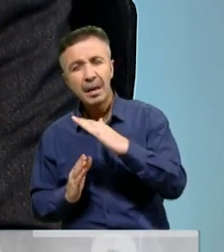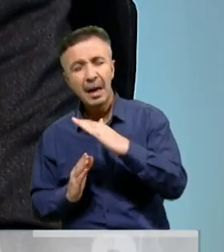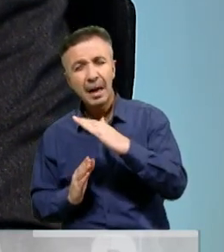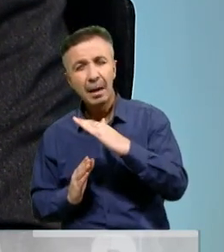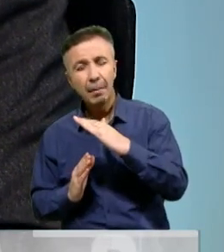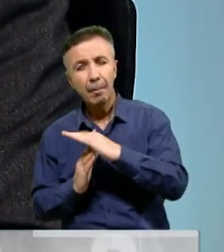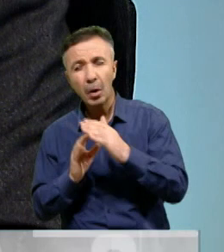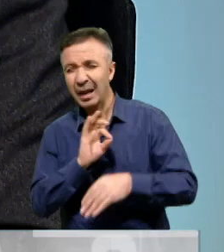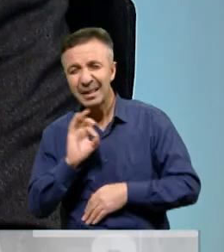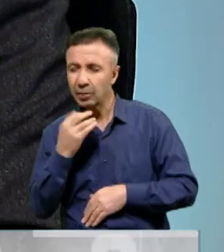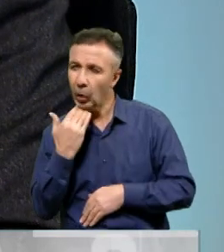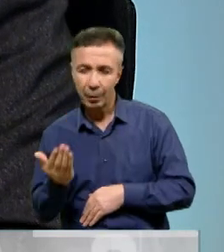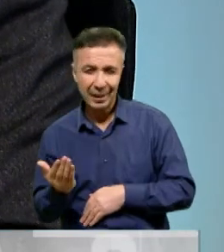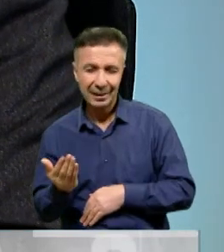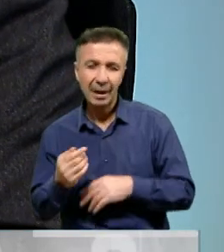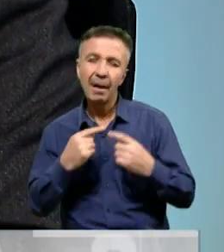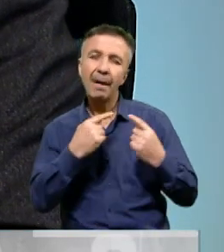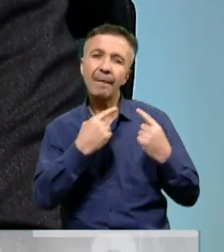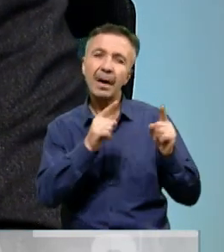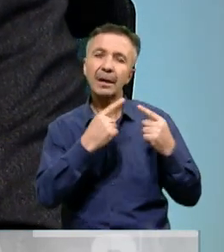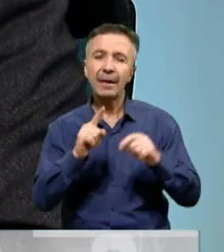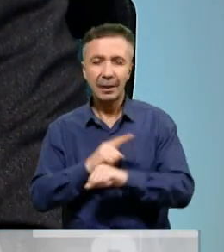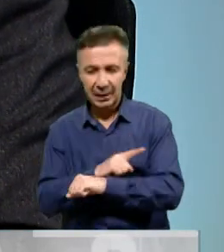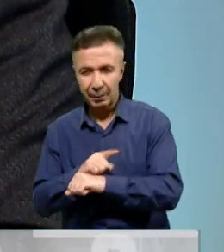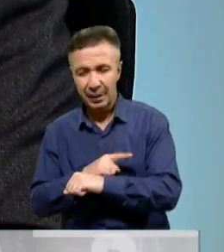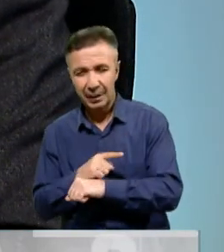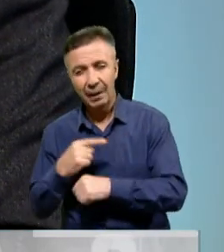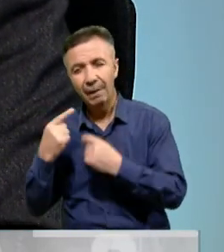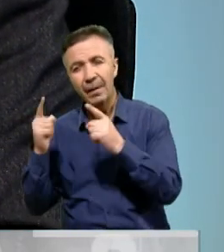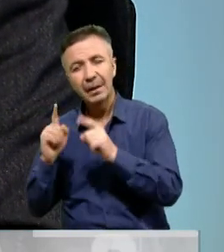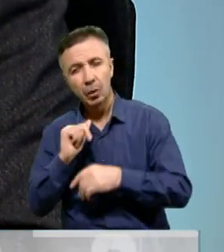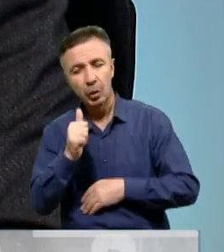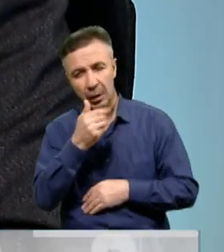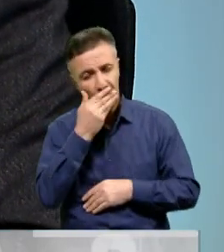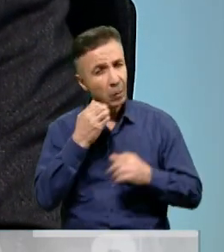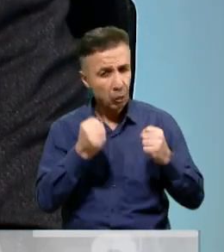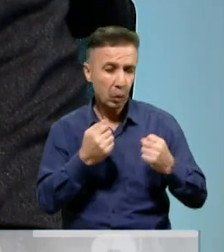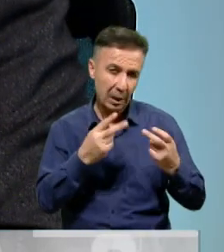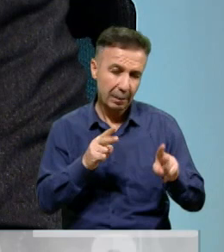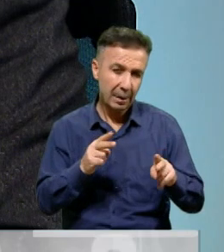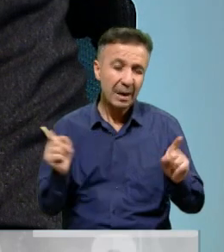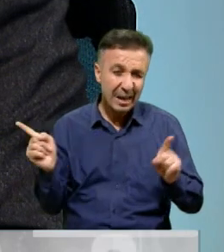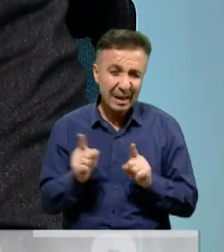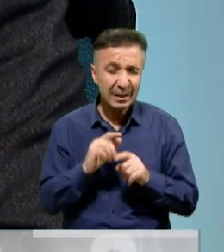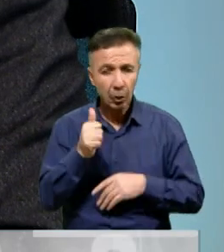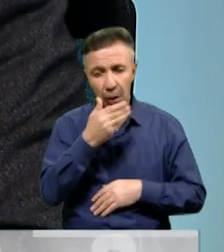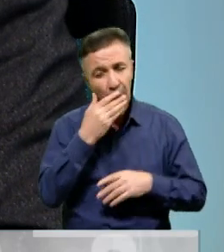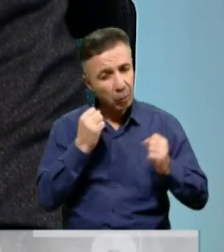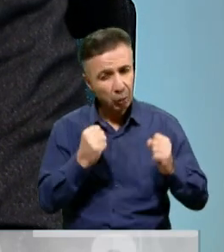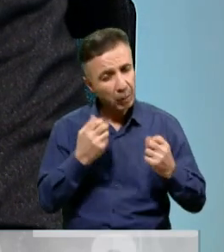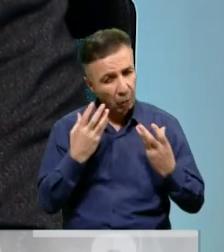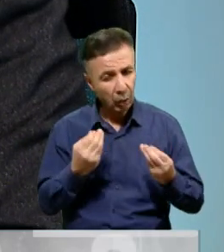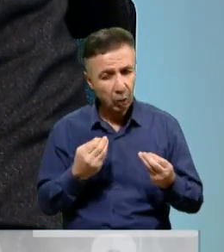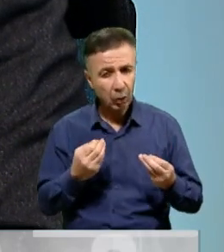tutulması gerekmez. Yani farklı zamanlarda, farklı günlerde tutulabilir. Kısa günlerde tutulabilir, uzun